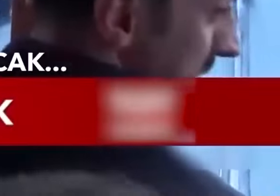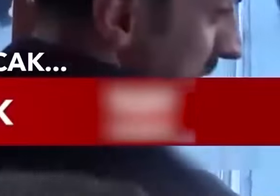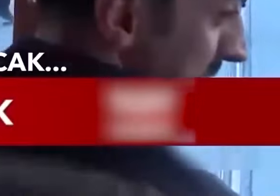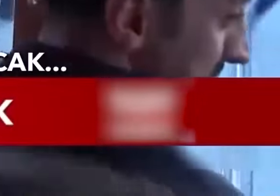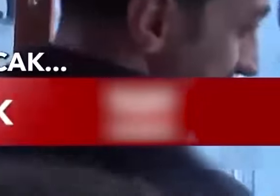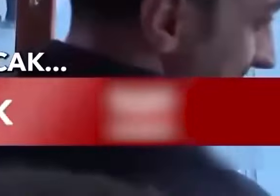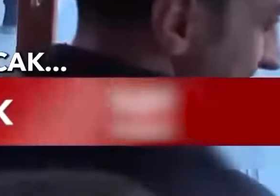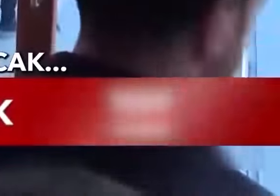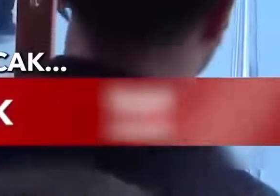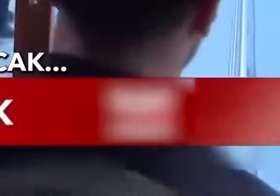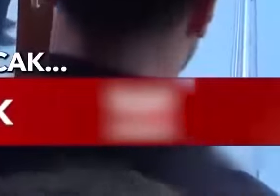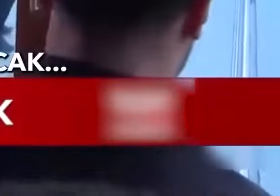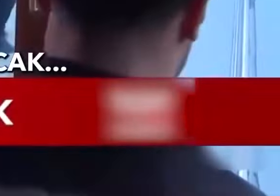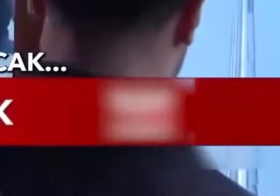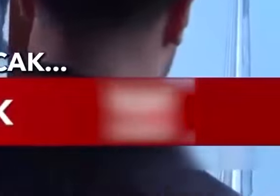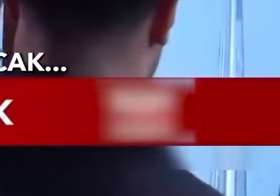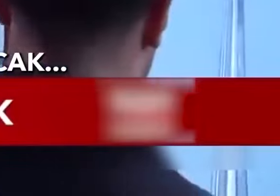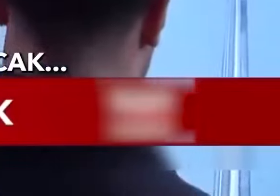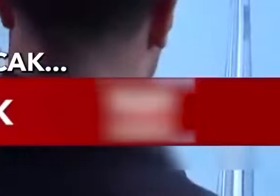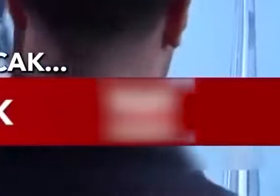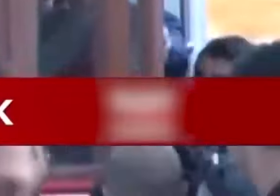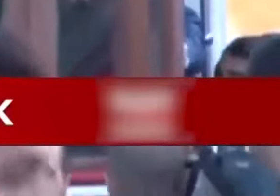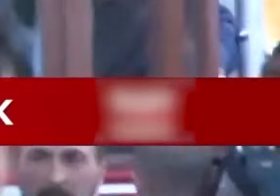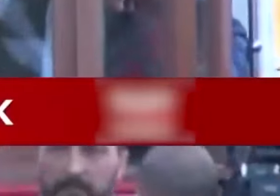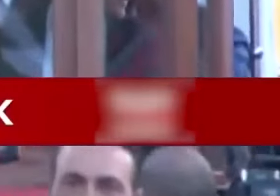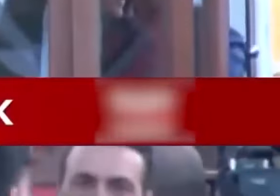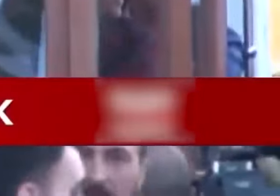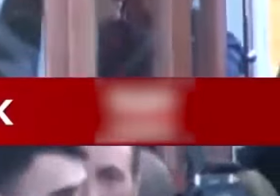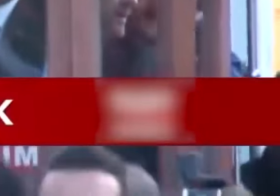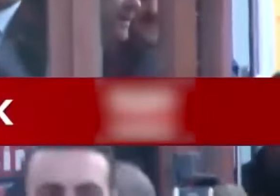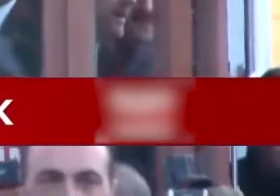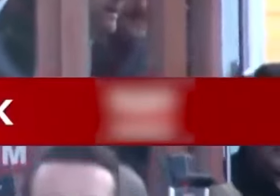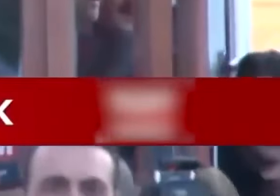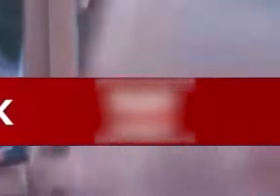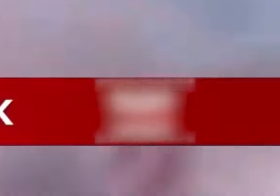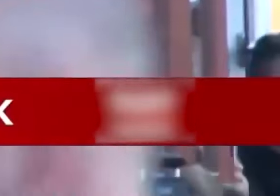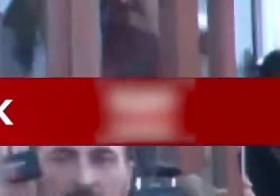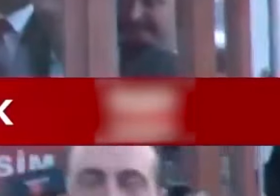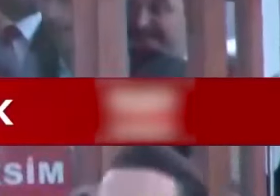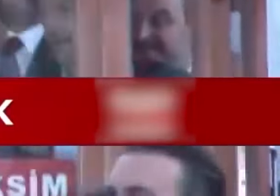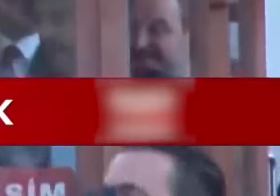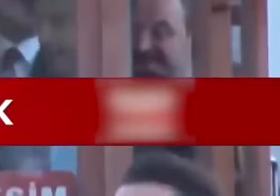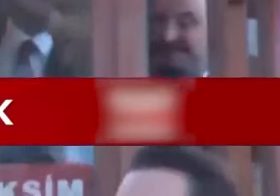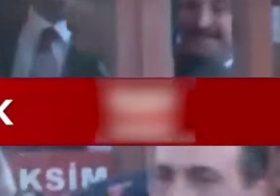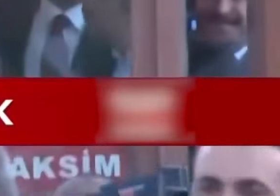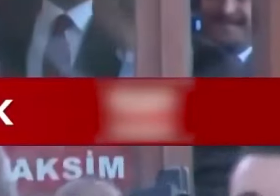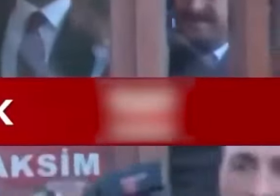Daha güzel olacak. Daha güzel olacak. Nostalji tramvayda kendisine yöneltilen CHP sloganına böyle